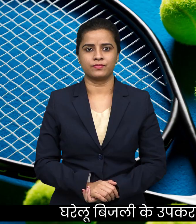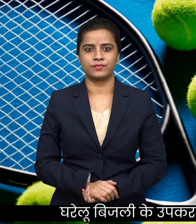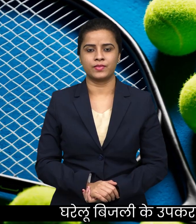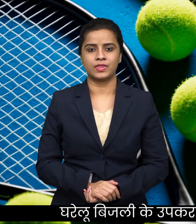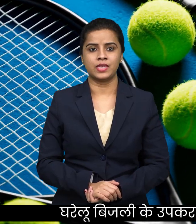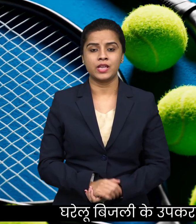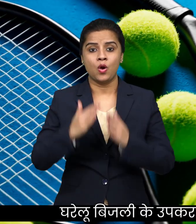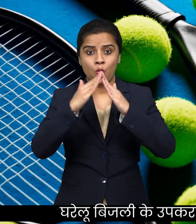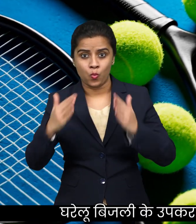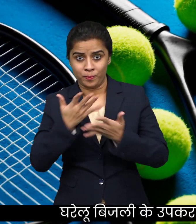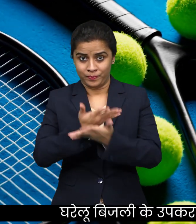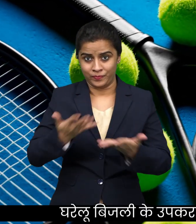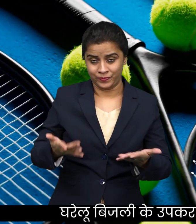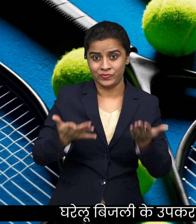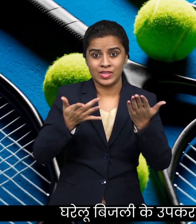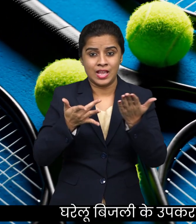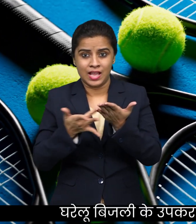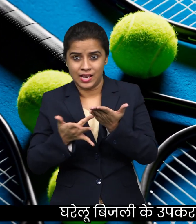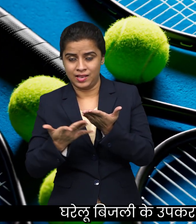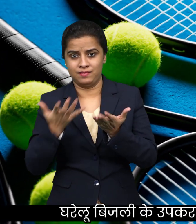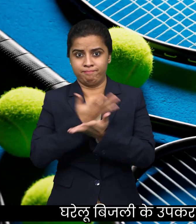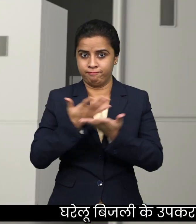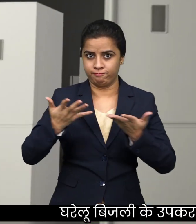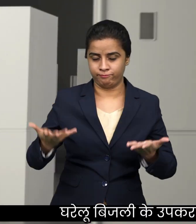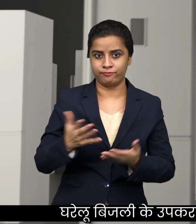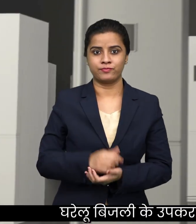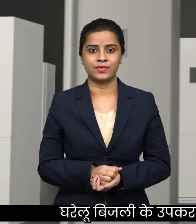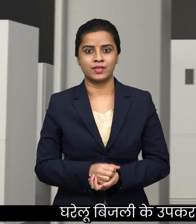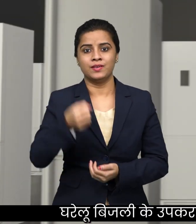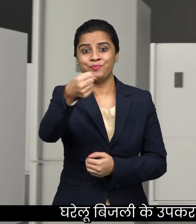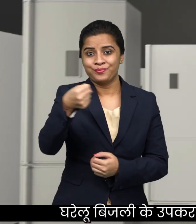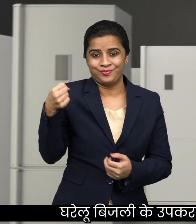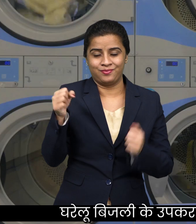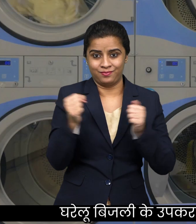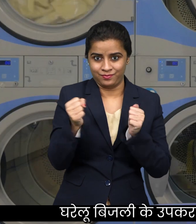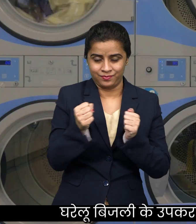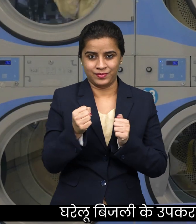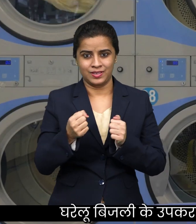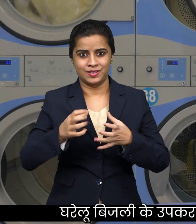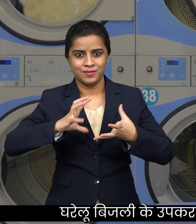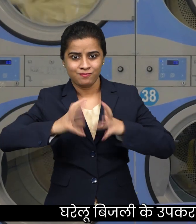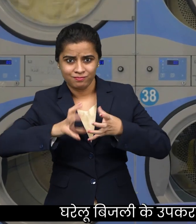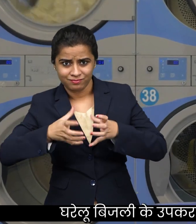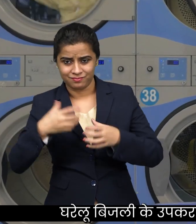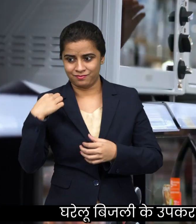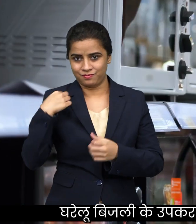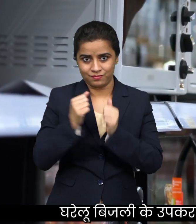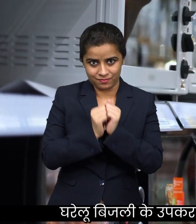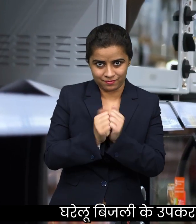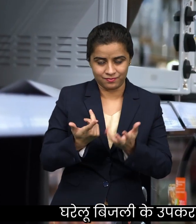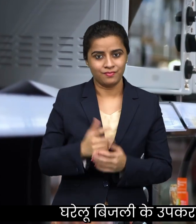घरेलू बिजली के उपकरण जैसे रेफ्रिजरेटर, वॉशिंग मशीन, माइक्रोवेव ओवन,